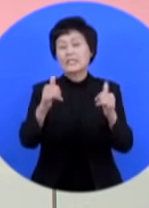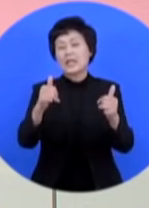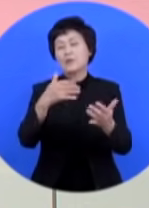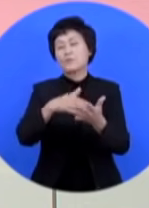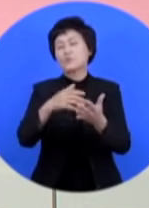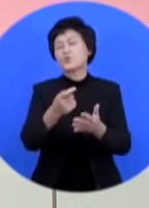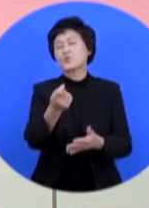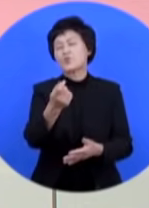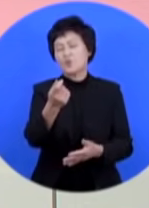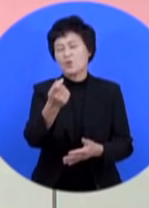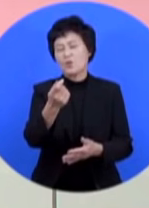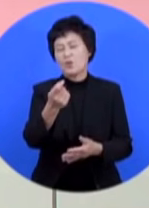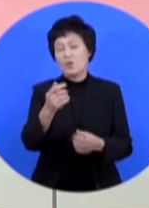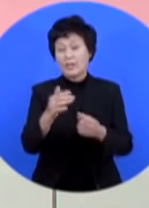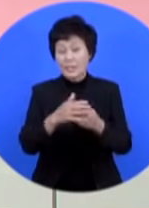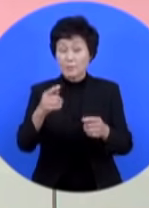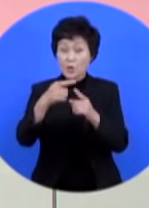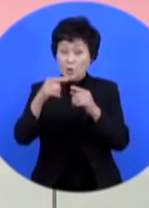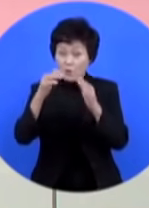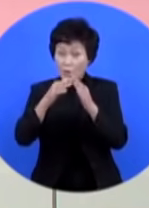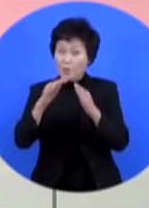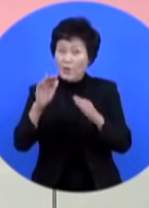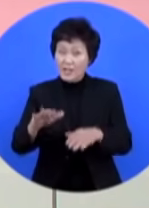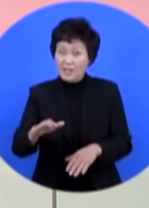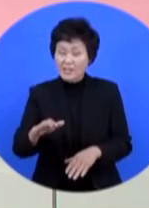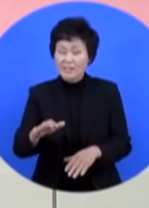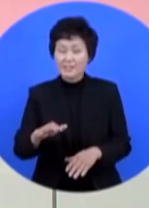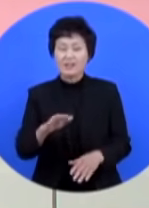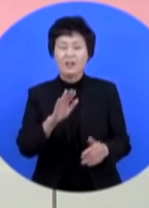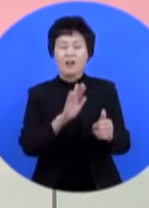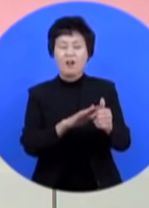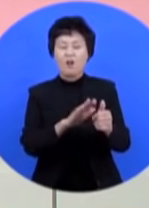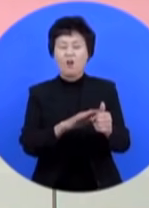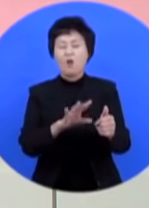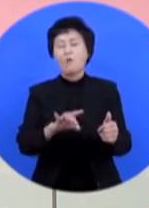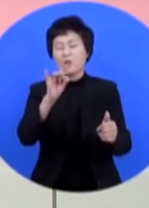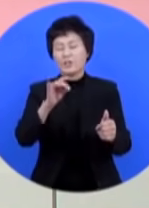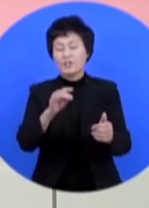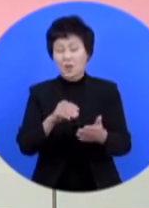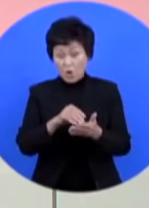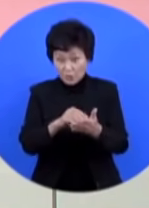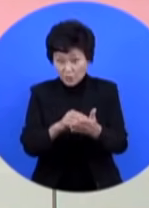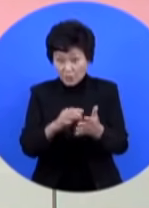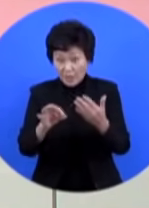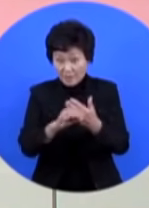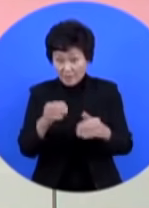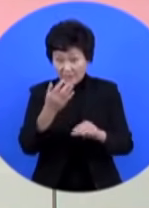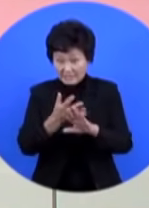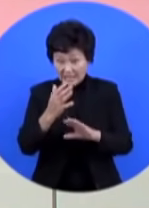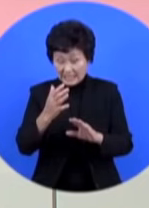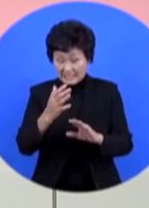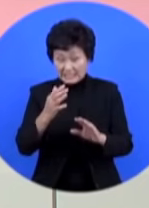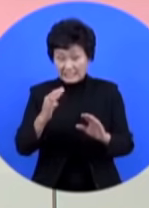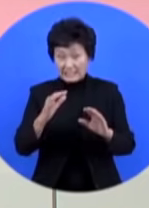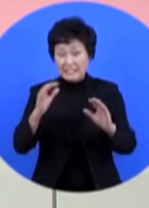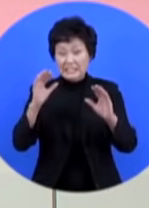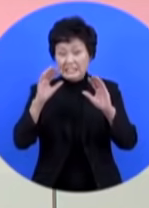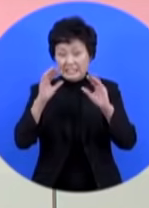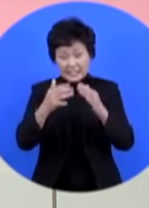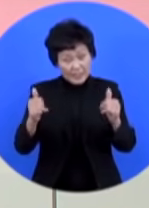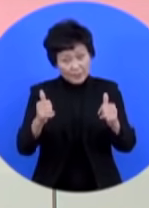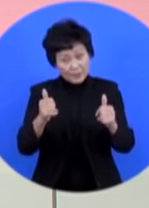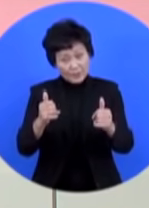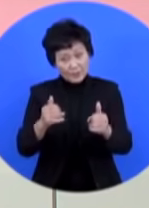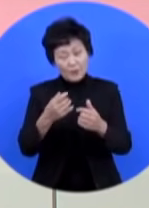요한아 네가 먼저 지원을 하면은 다른 애들이 같이 따르지 않겠느냐 그 권유를 서너 번